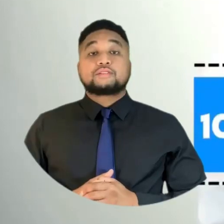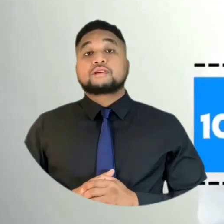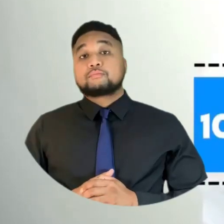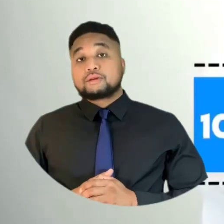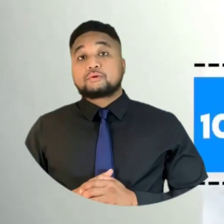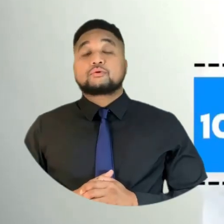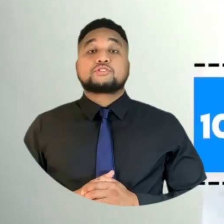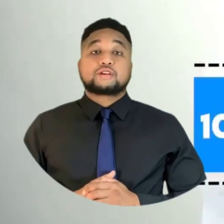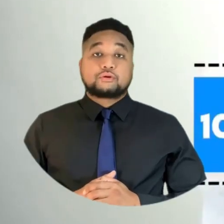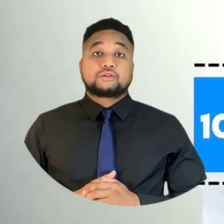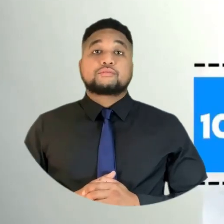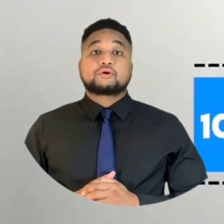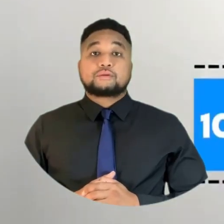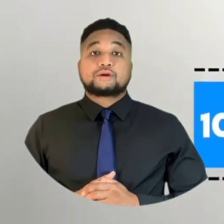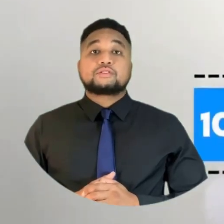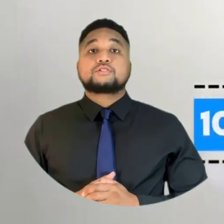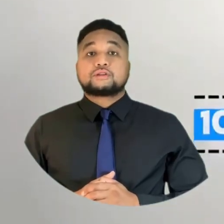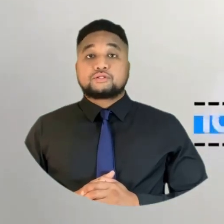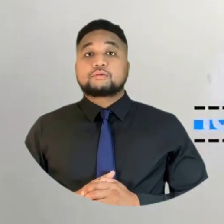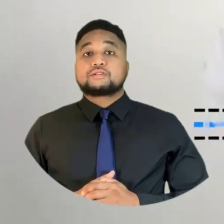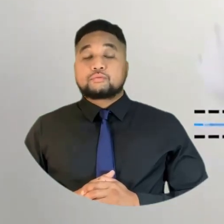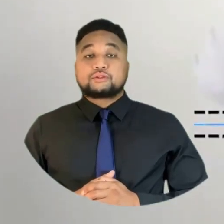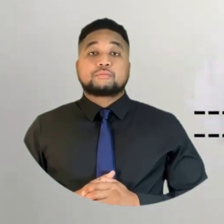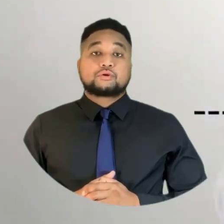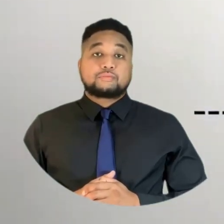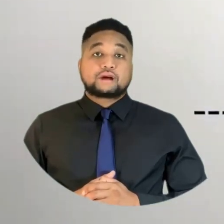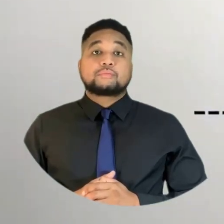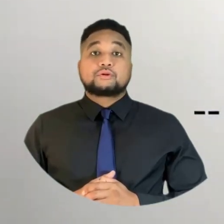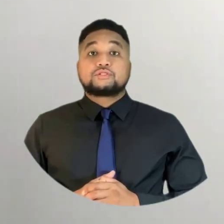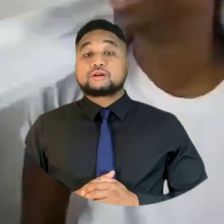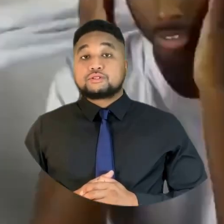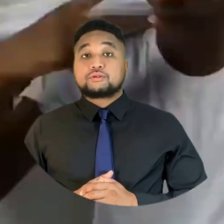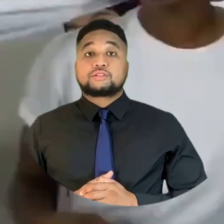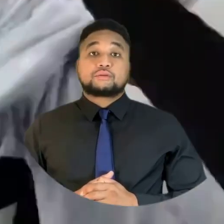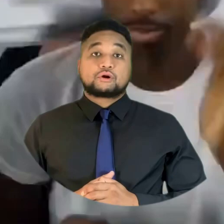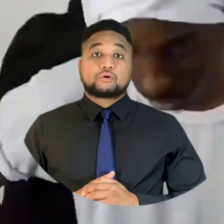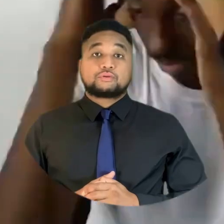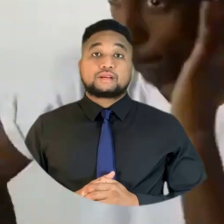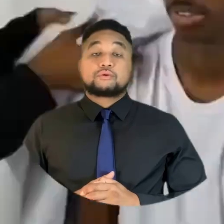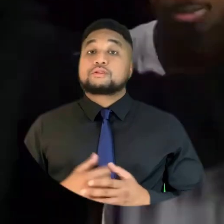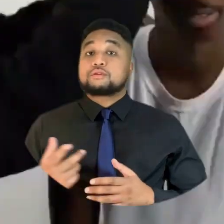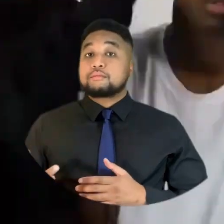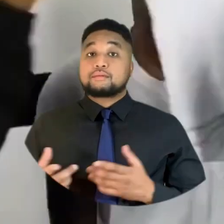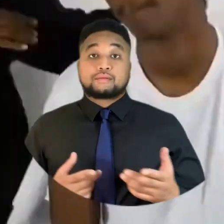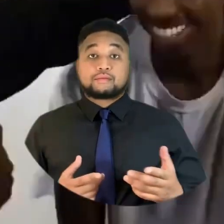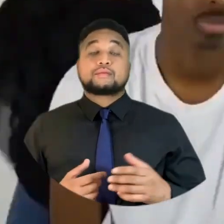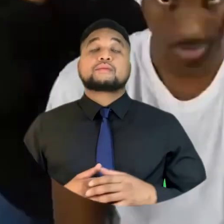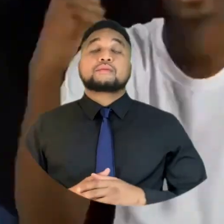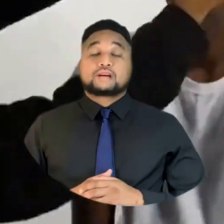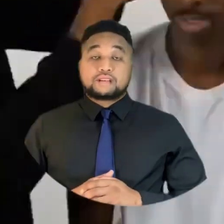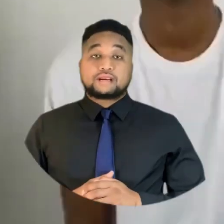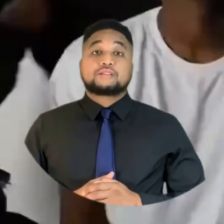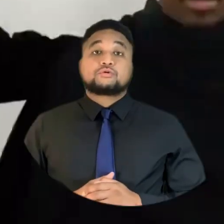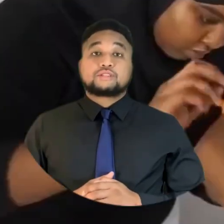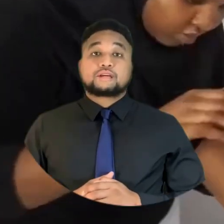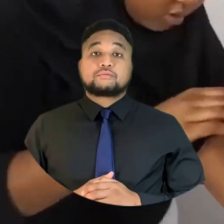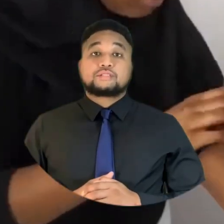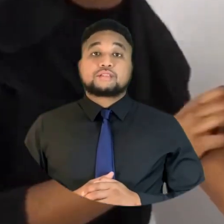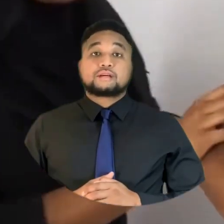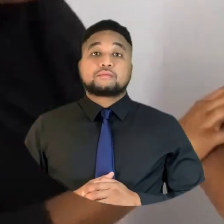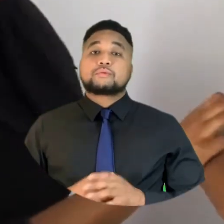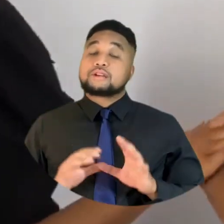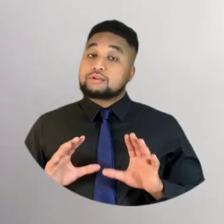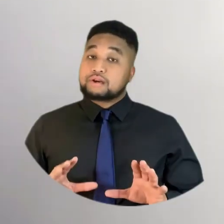dhaqanka soomaalida waa hab nololeedka iyo nidaamka dhaqan ee dadka soomaalida ah taasi oo ay ka mid tahay luuqada cuntada suugaanta